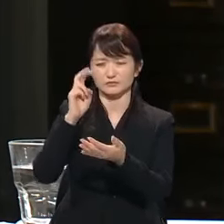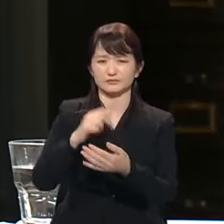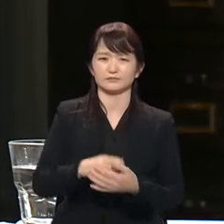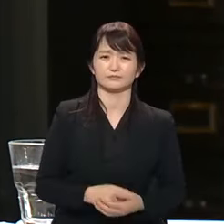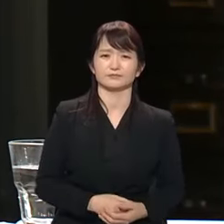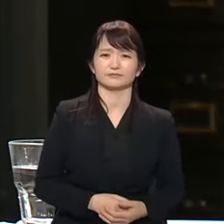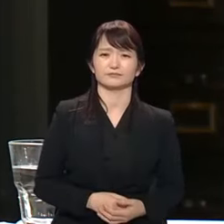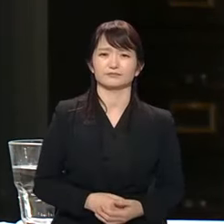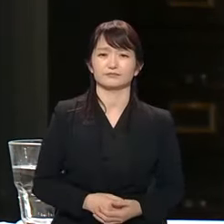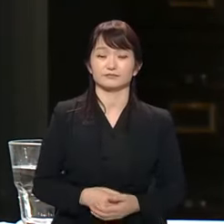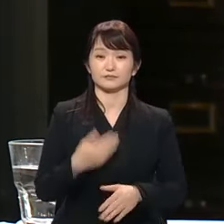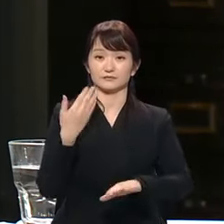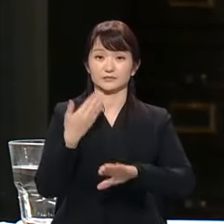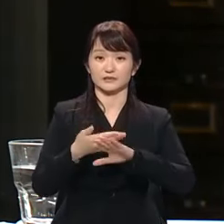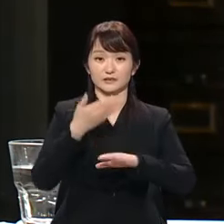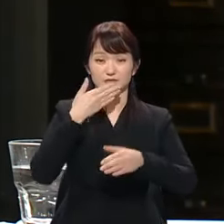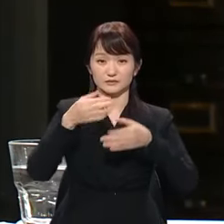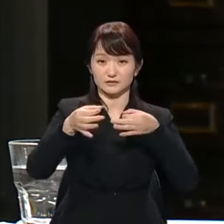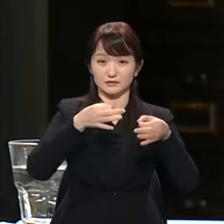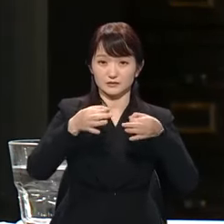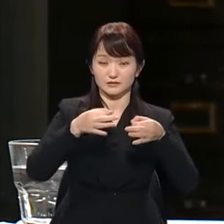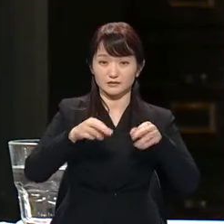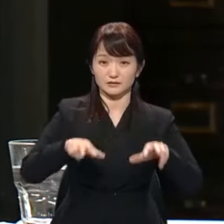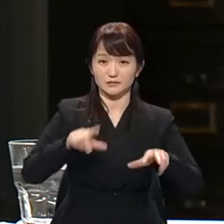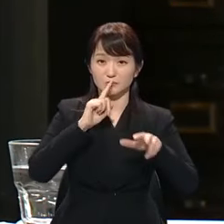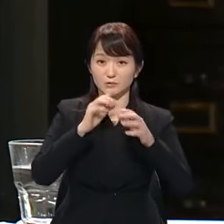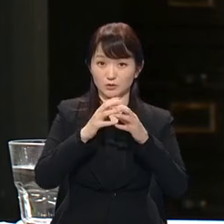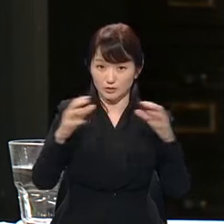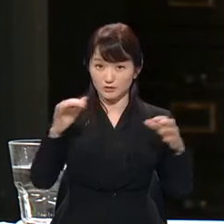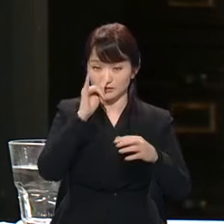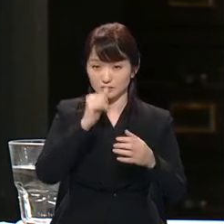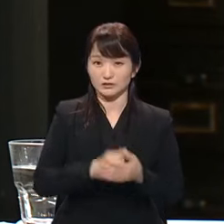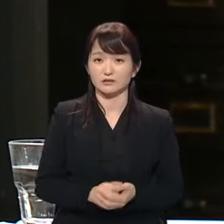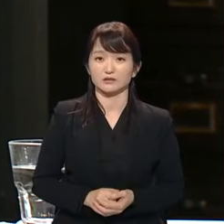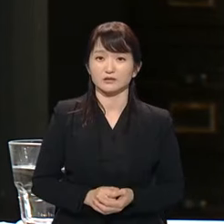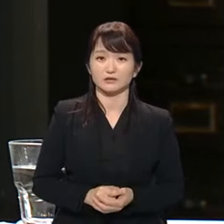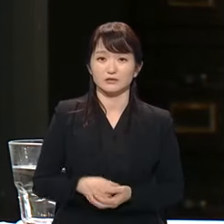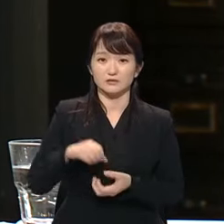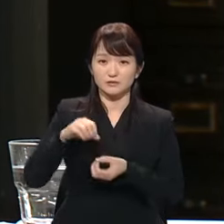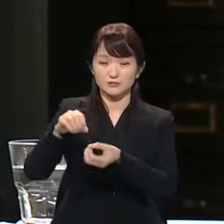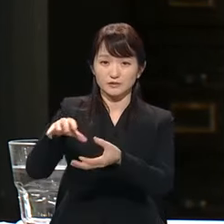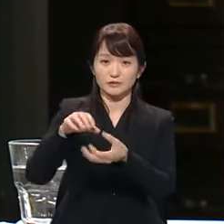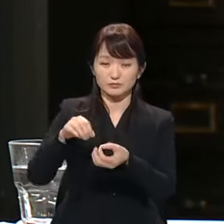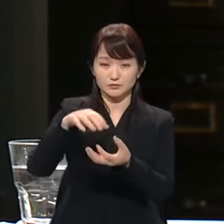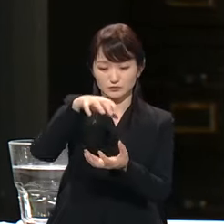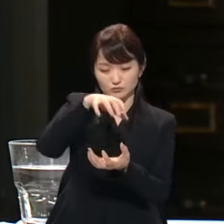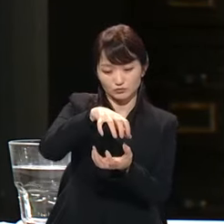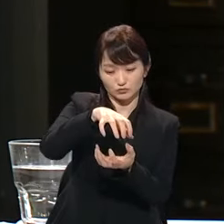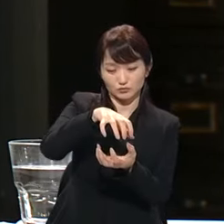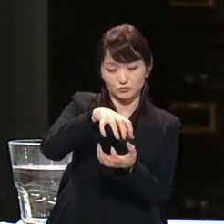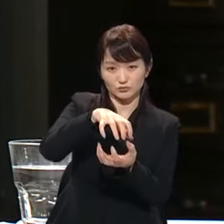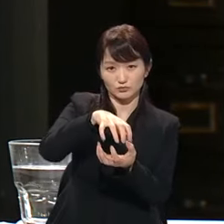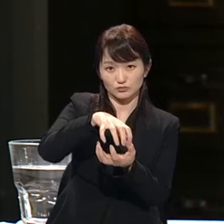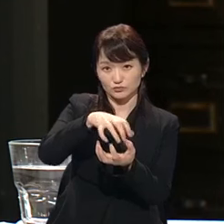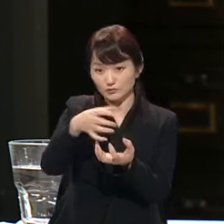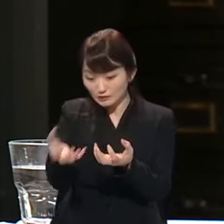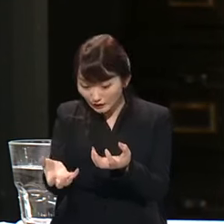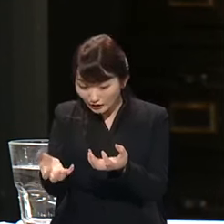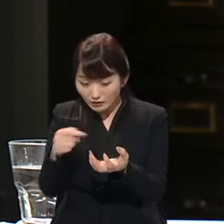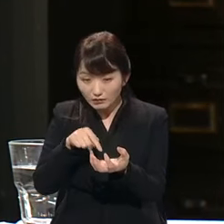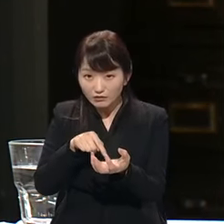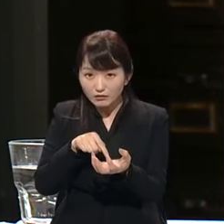진짜. 자, 또 다른 식당도 지금 논란이 있습니다. 제보자는 배달 음식 뚜껑, 배달 음식을 시켜서 이 뚜껑을